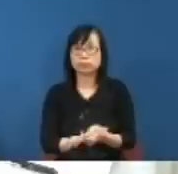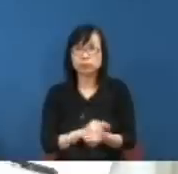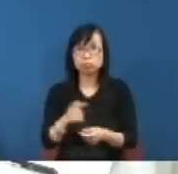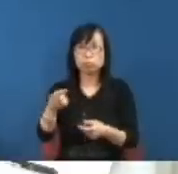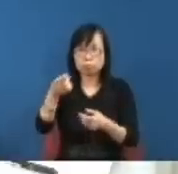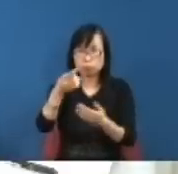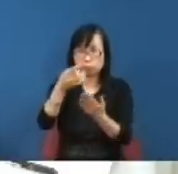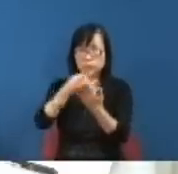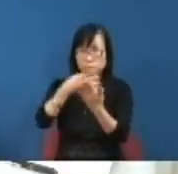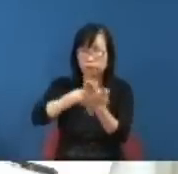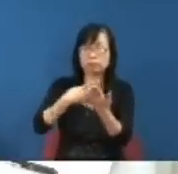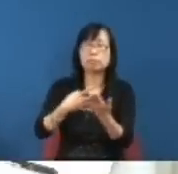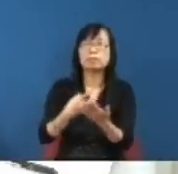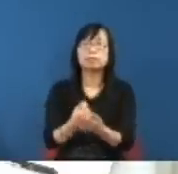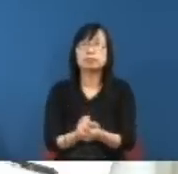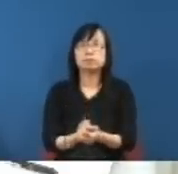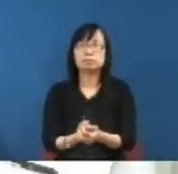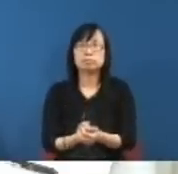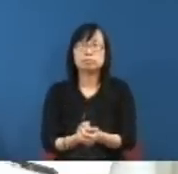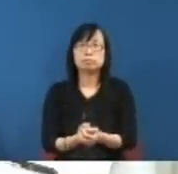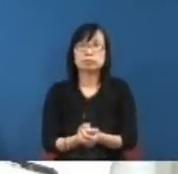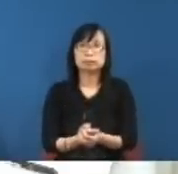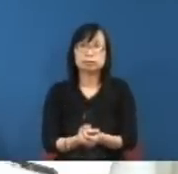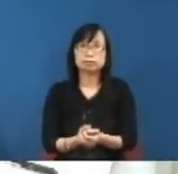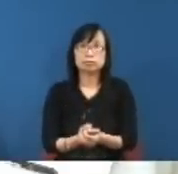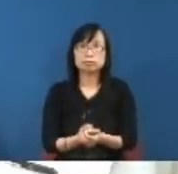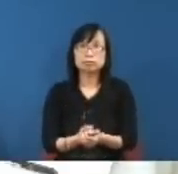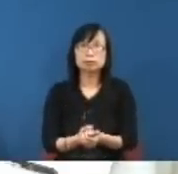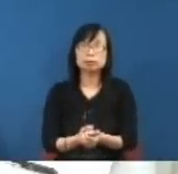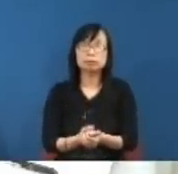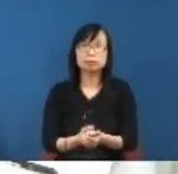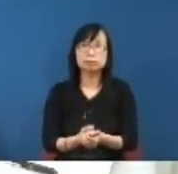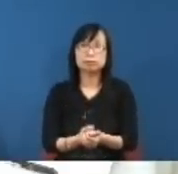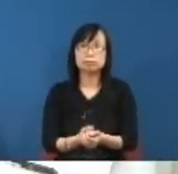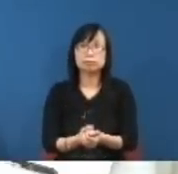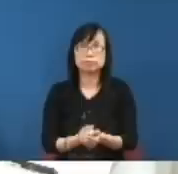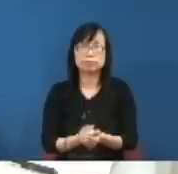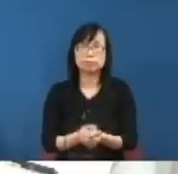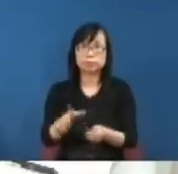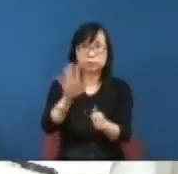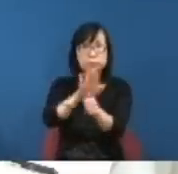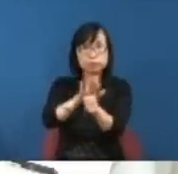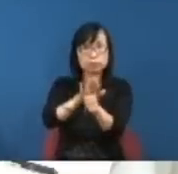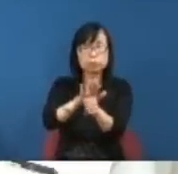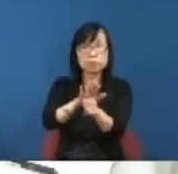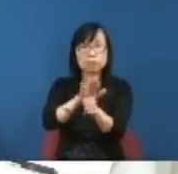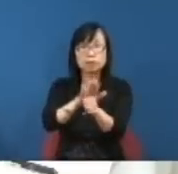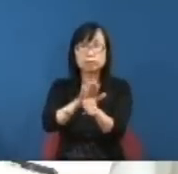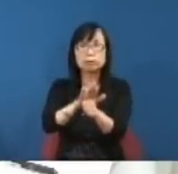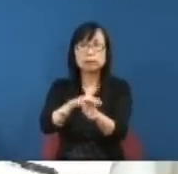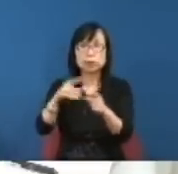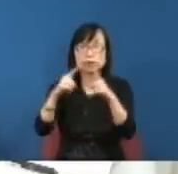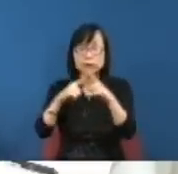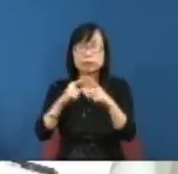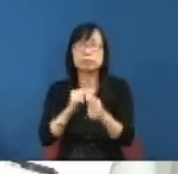evacuation， 即係話拆牆鬆綁，將嗰啲保障人民或者